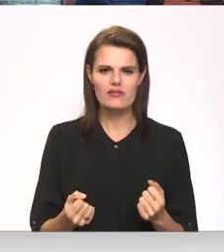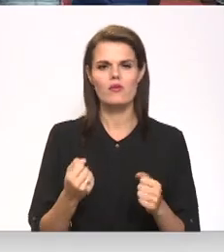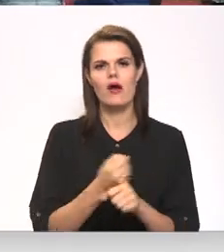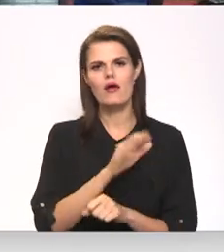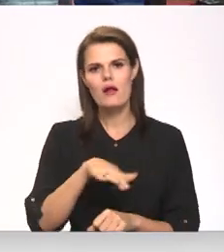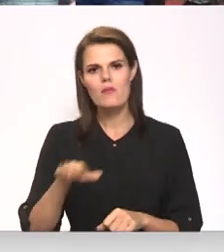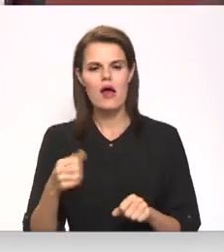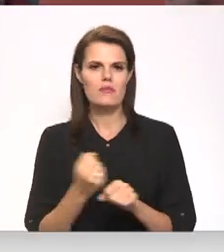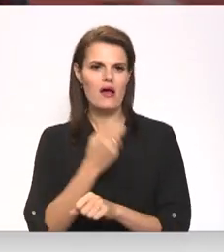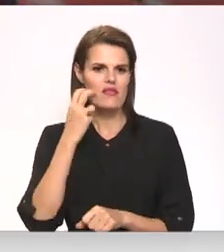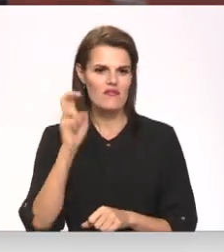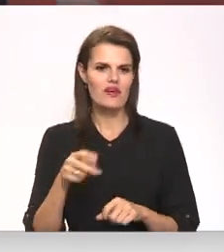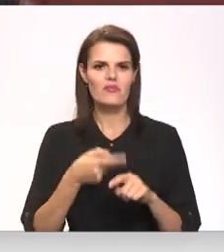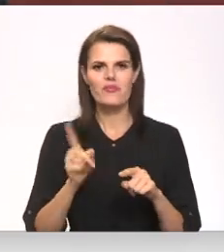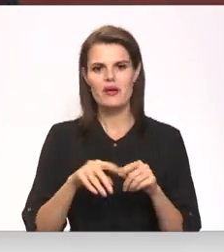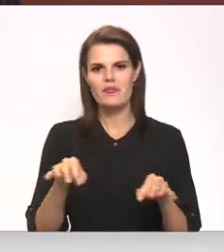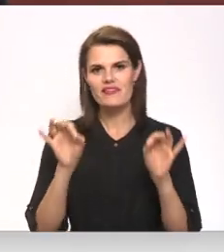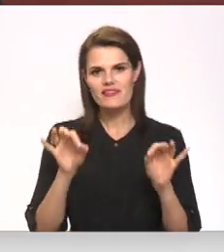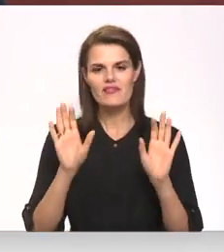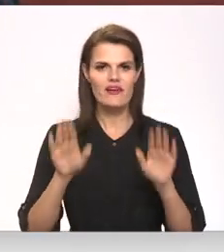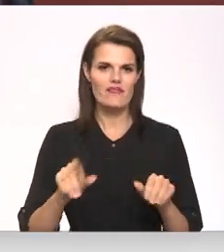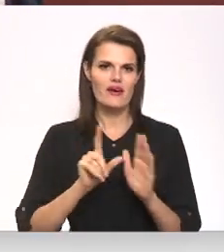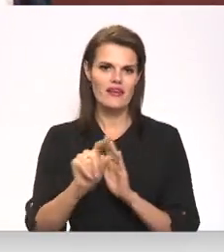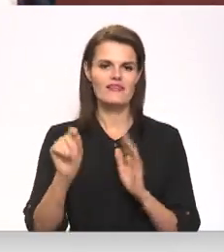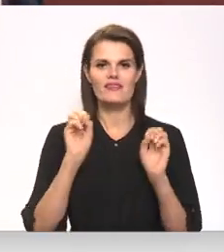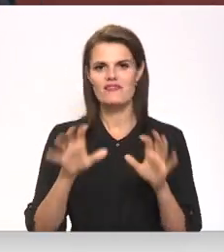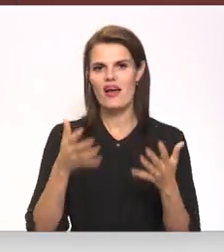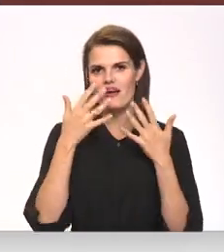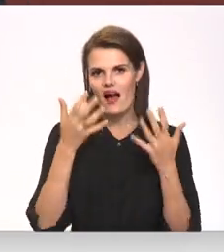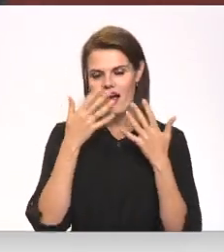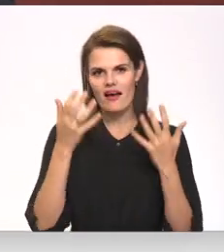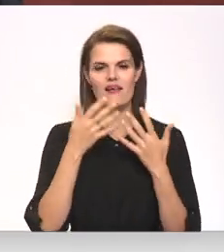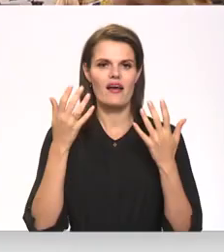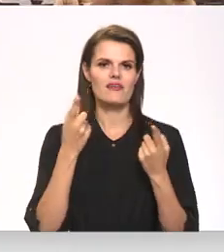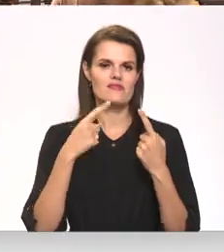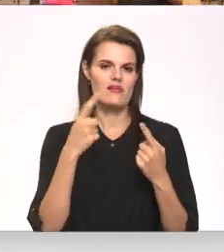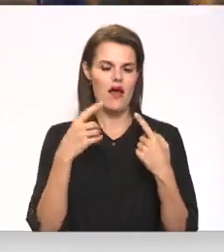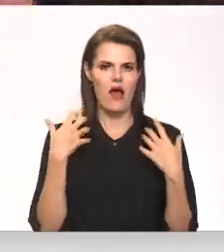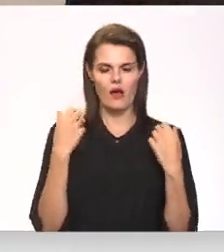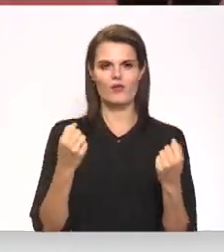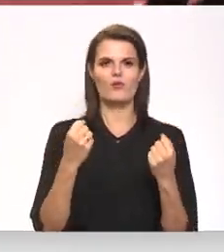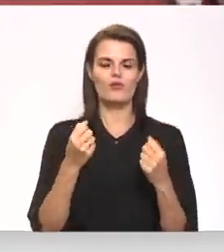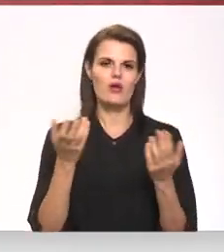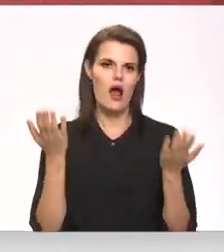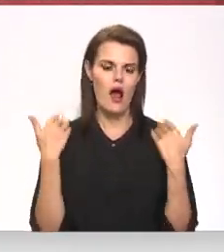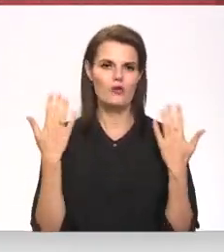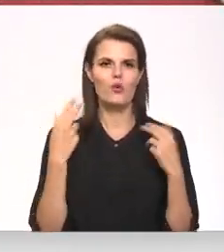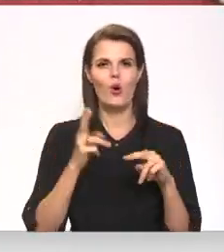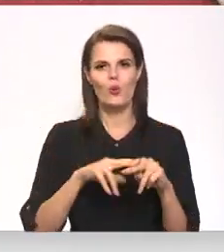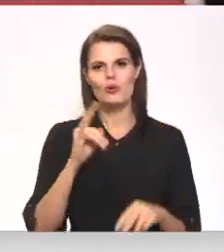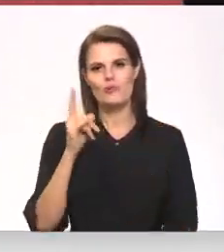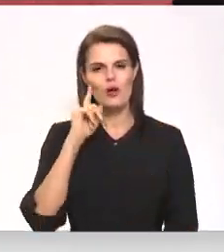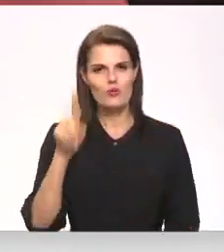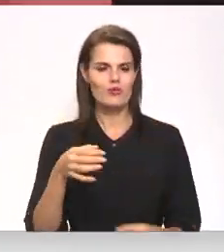vecākiem. Un tad ir ļoti svarīgi, ka mēs varam iziet svaigā gaisā, nomierināties, relaksēties, atgūties, atpūsties un bērnam, protams,